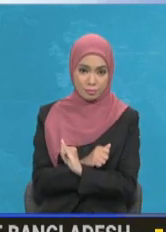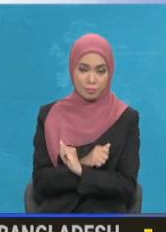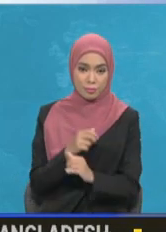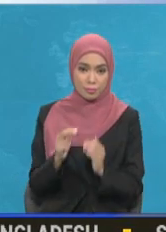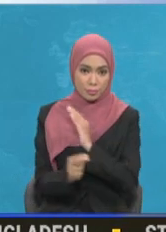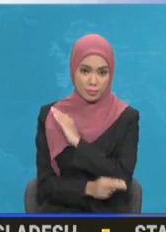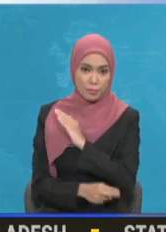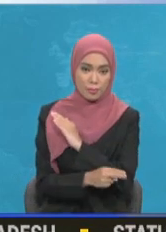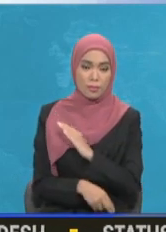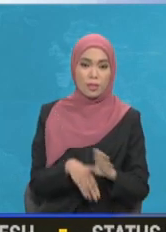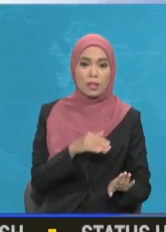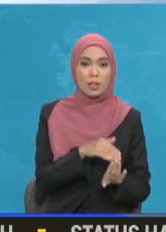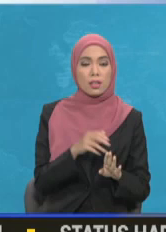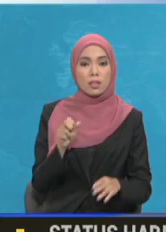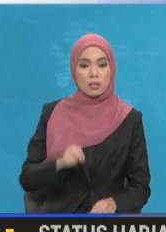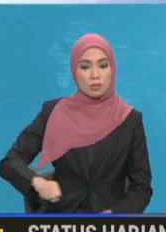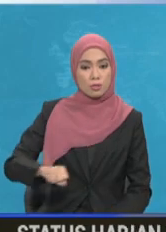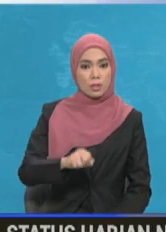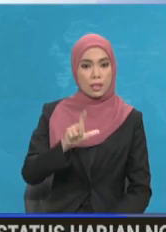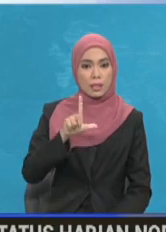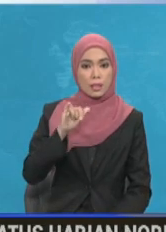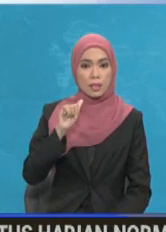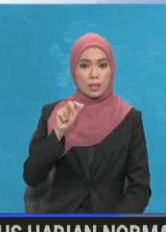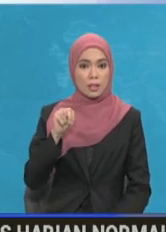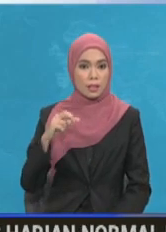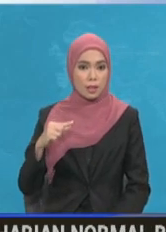di atas Park di Sungai Liang daerah Blade